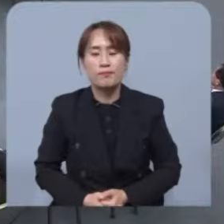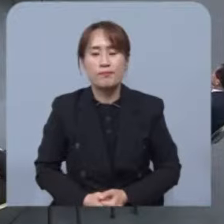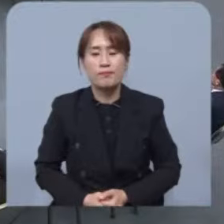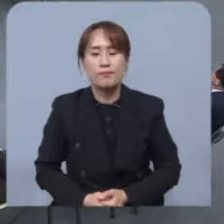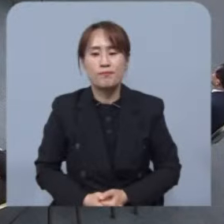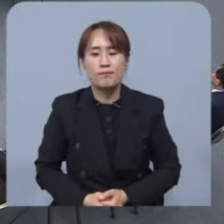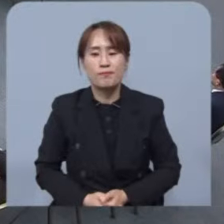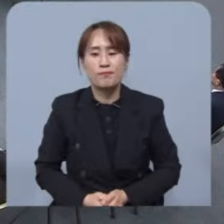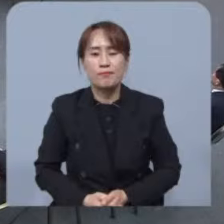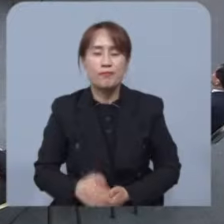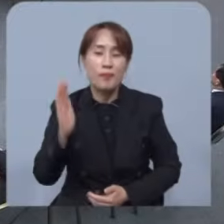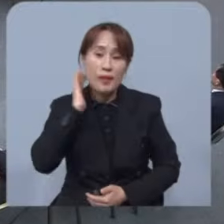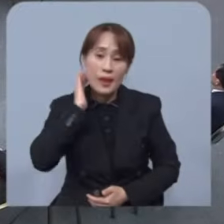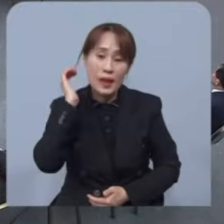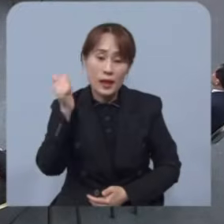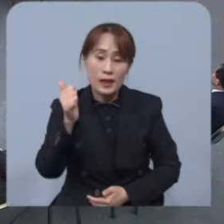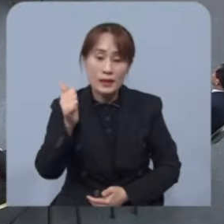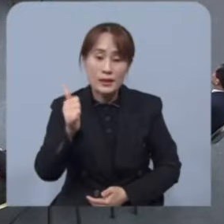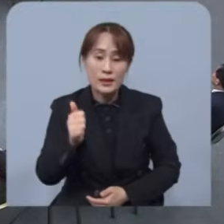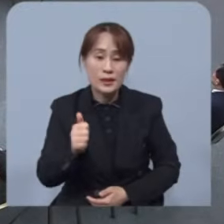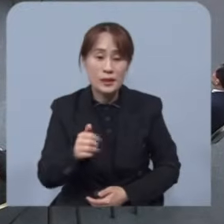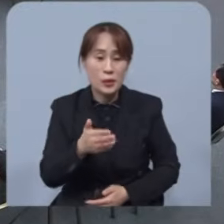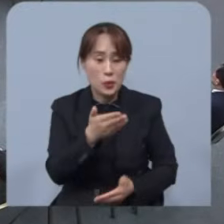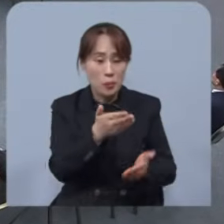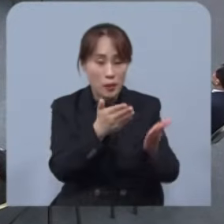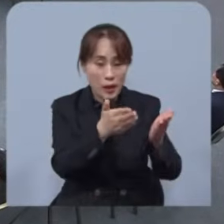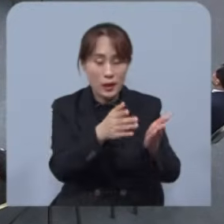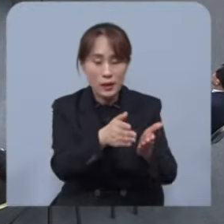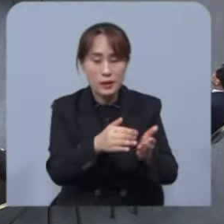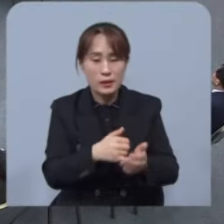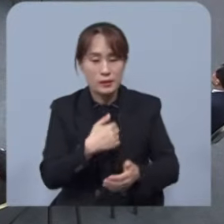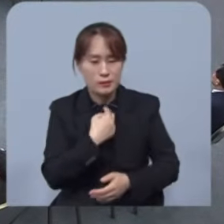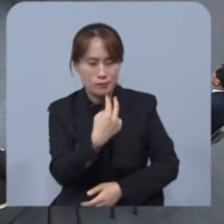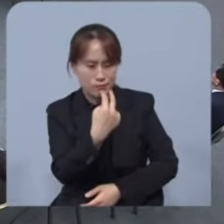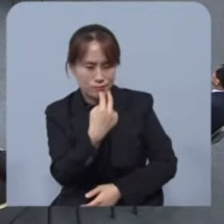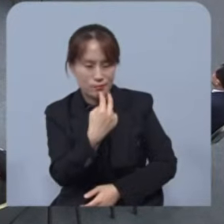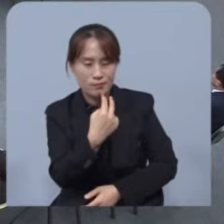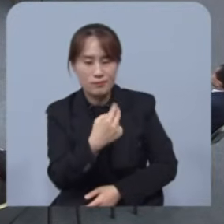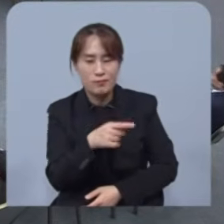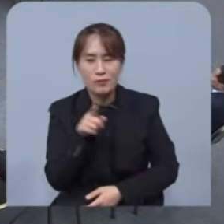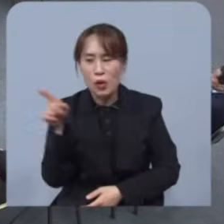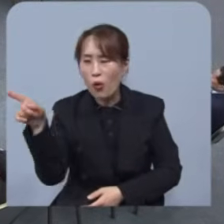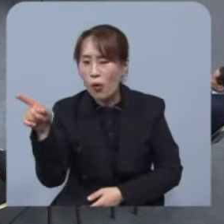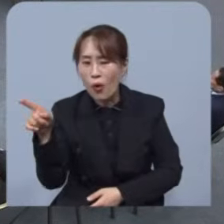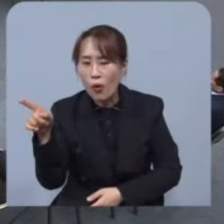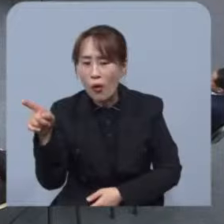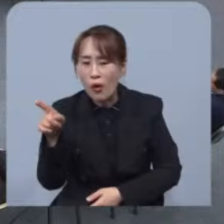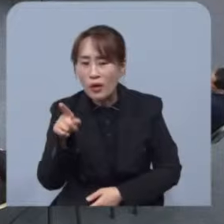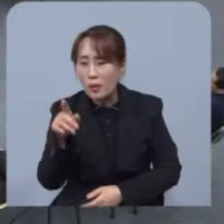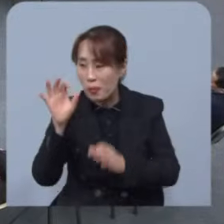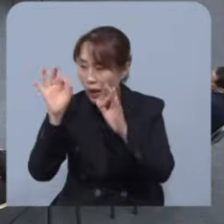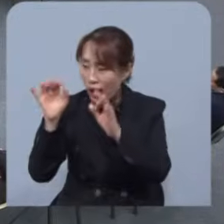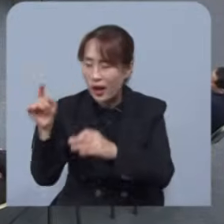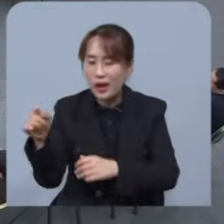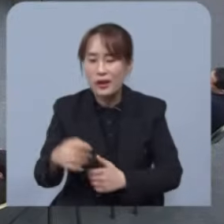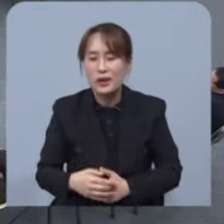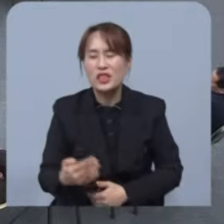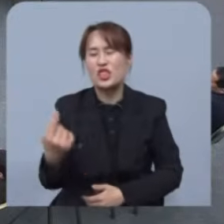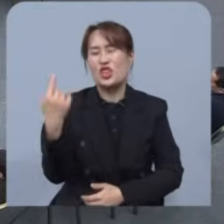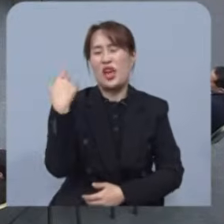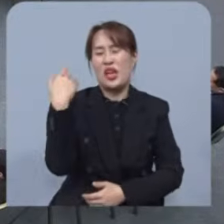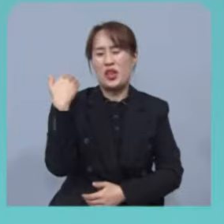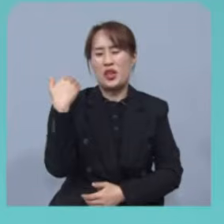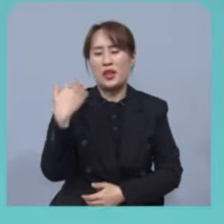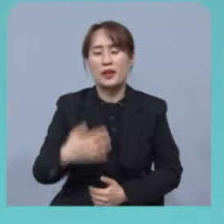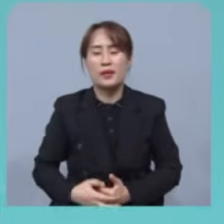네, 그 대통령께서 또 이쪽을 말씀하셔서 이쪽 분들이 저를 매우 저쪽 빠졌어요. 저쪽으로 볼까요? 저 뒤에. 저